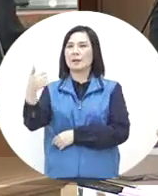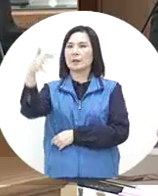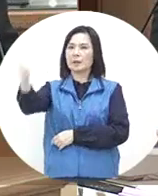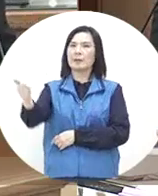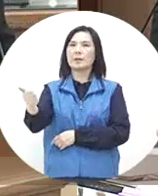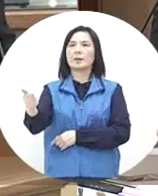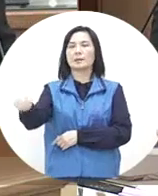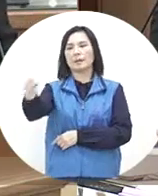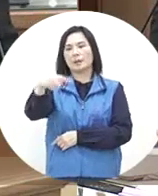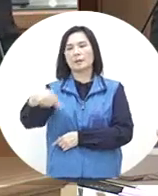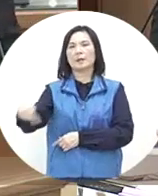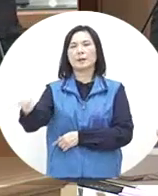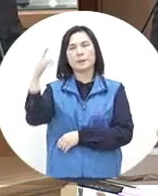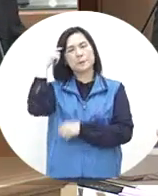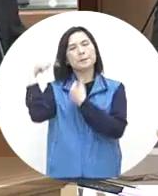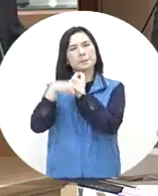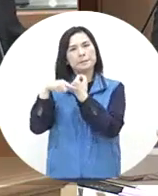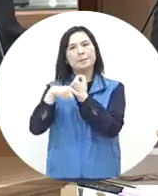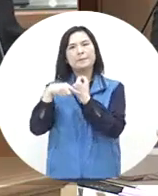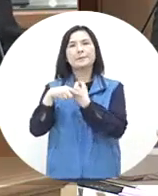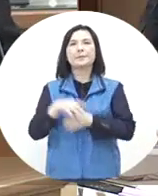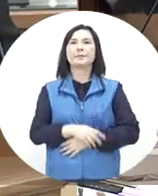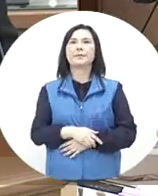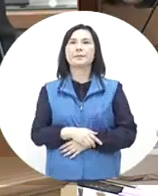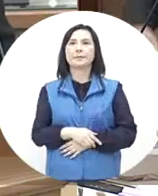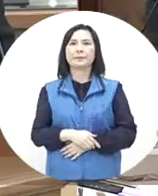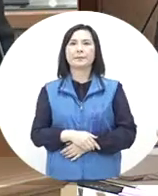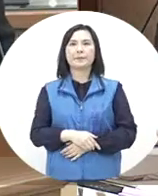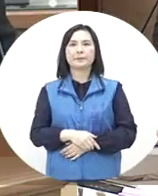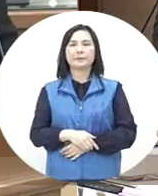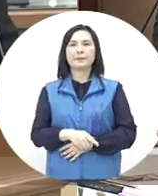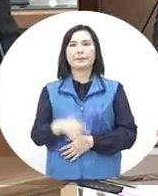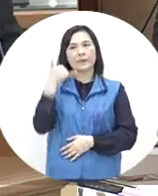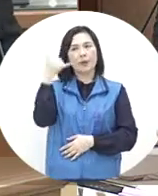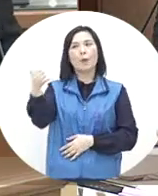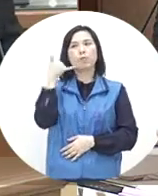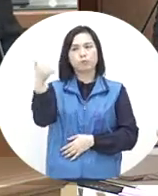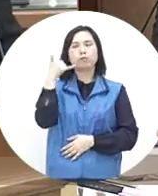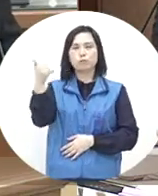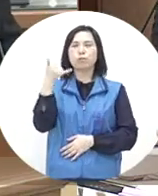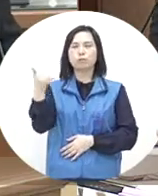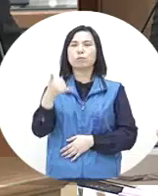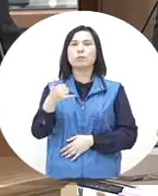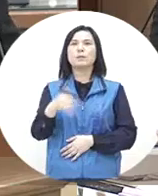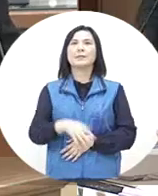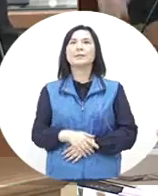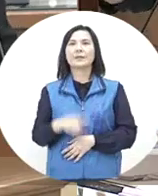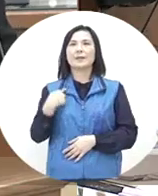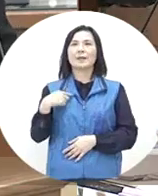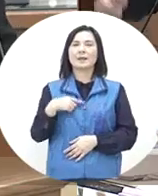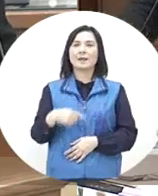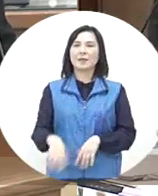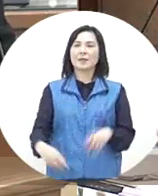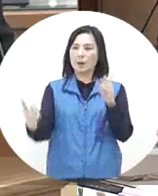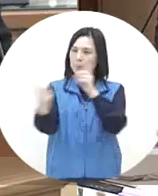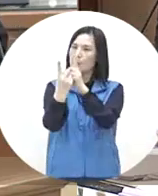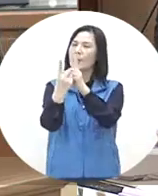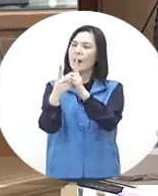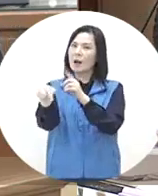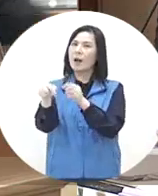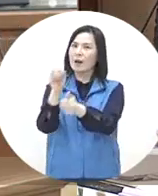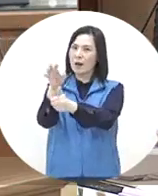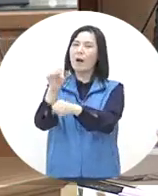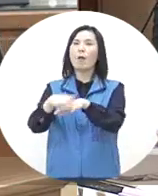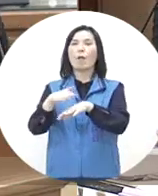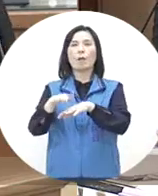有共同的想法，那这样才有办法做成了。 给卡电话啦， 你卡不给我，让邓明龙还没讲，他接下来我都 拜托 个。我